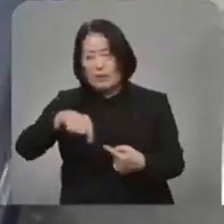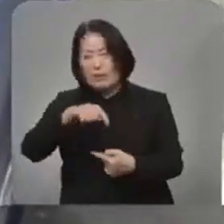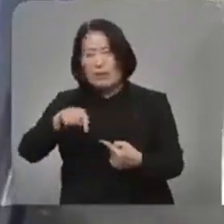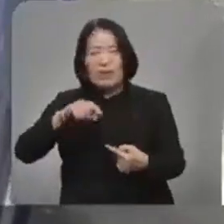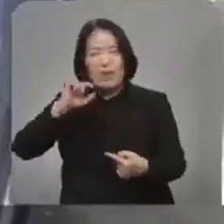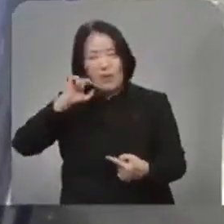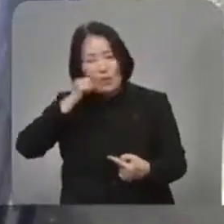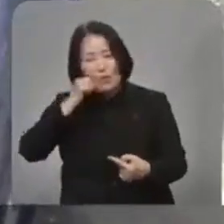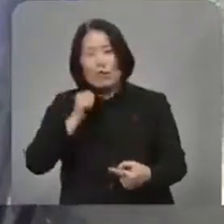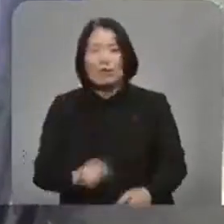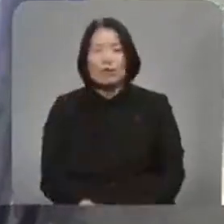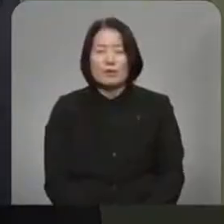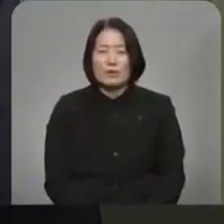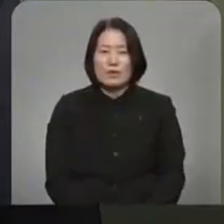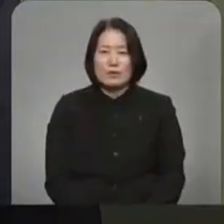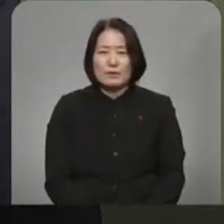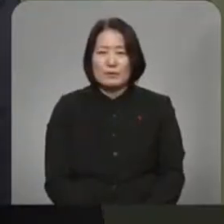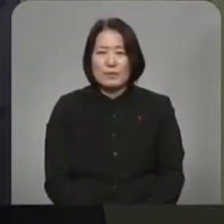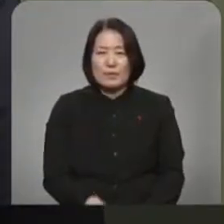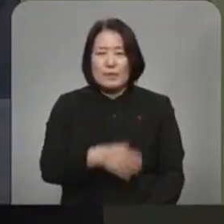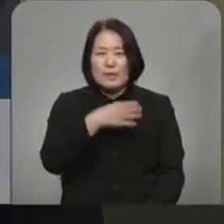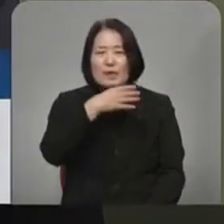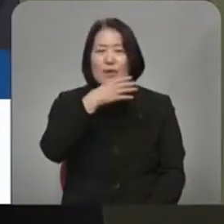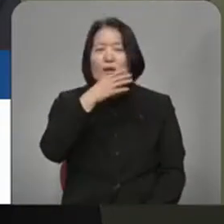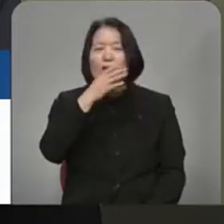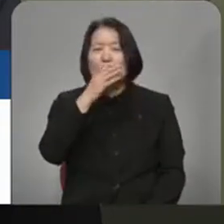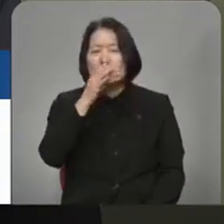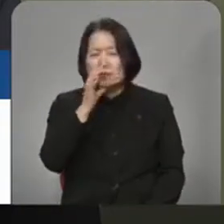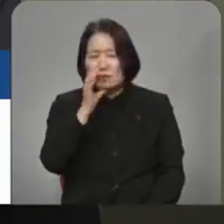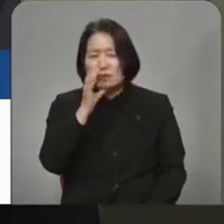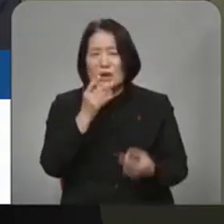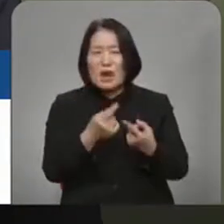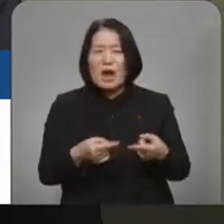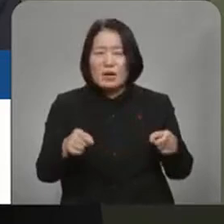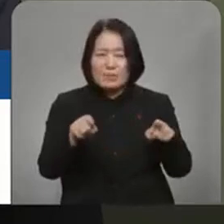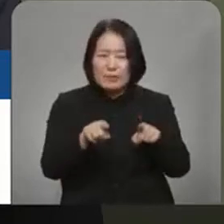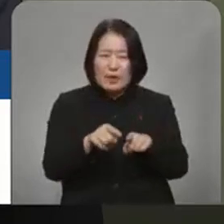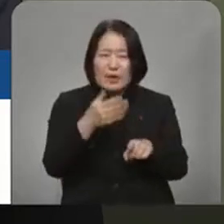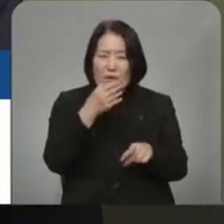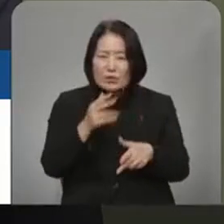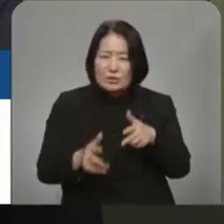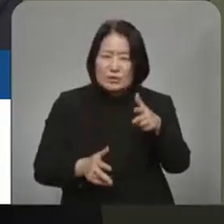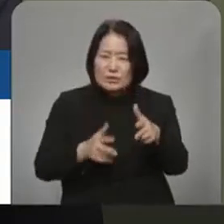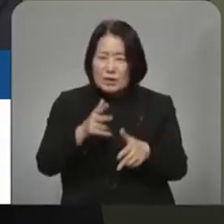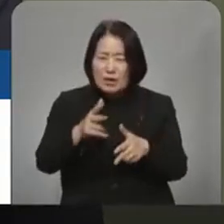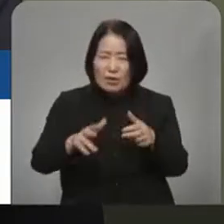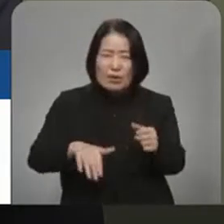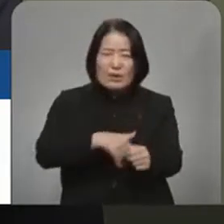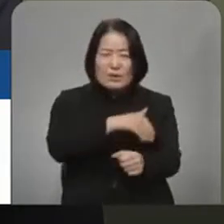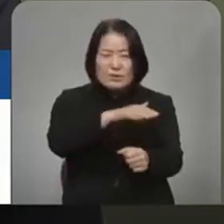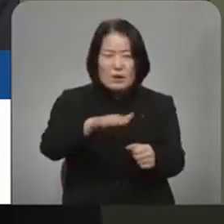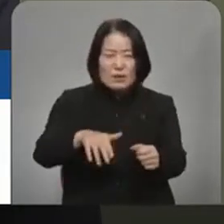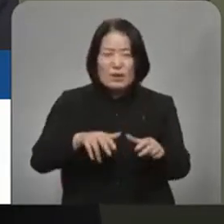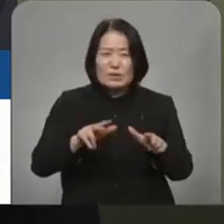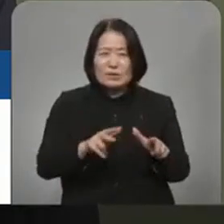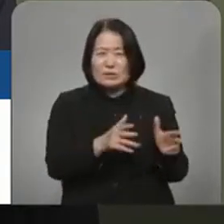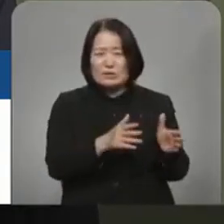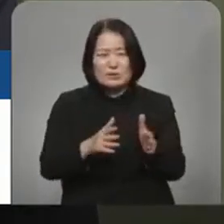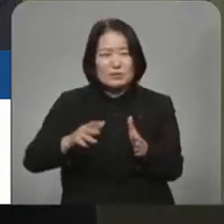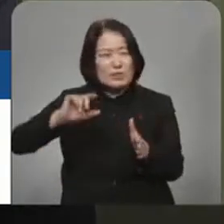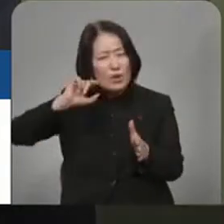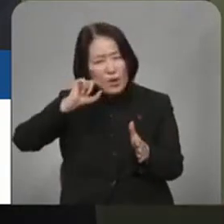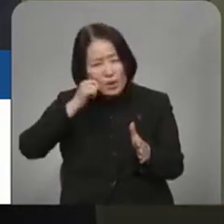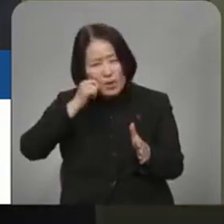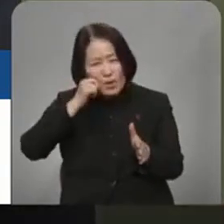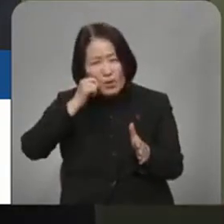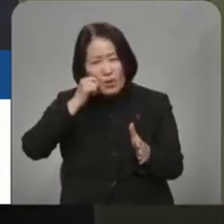상황입니다. 어르신들은 그분들하고 공감대를 형성해서 복지 사업을 할 수 있는 정도의 그런 게 금방 마련이 되겠는가.